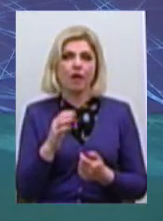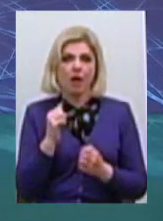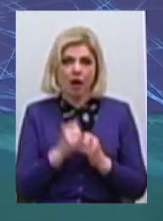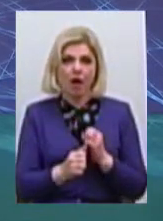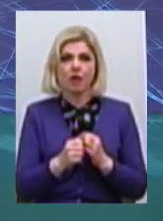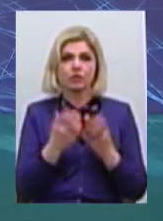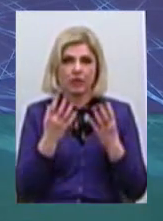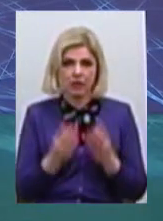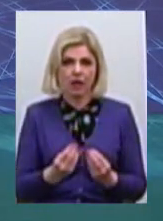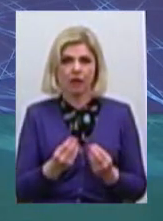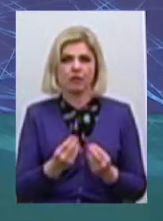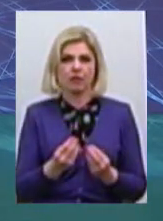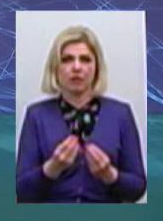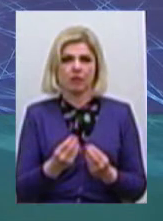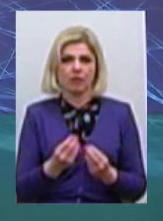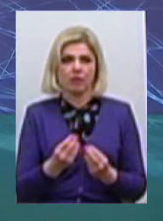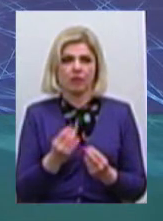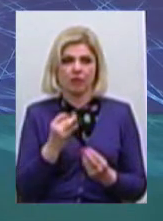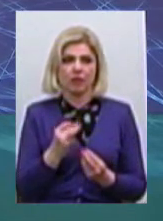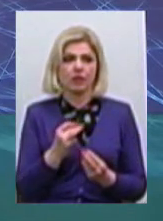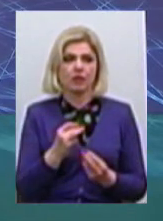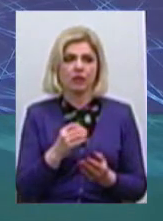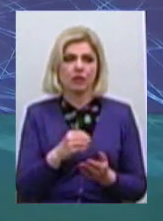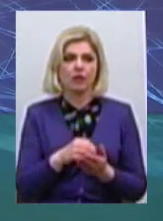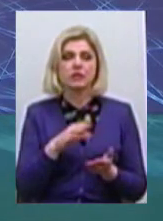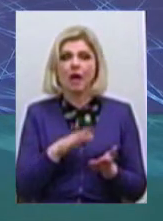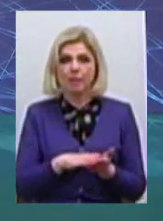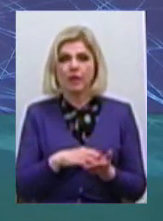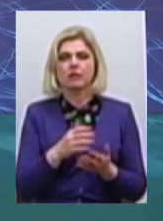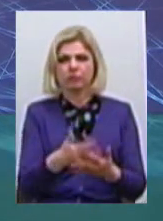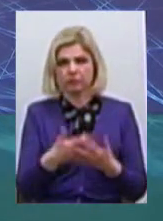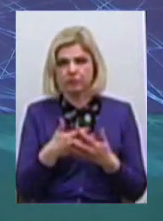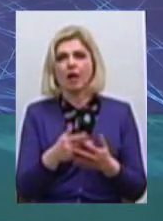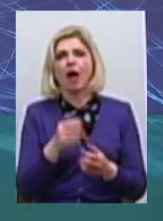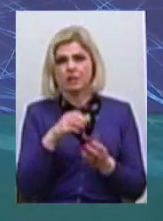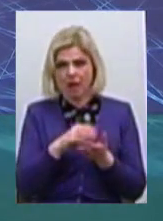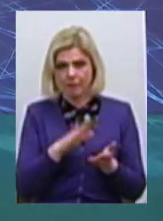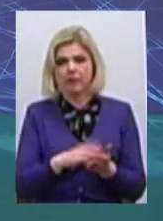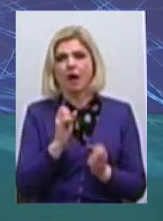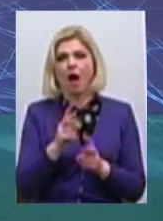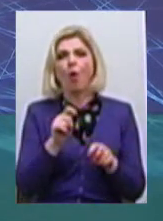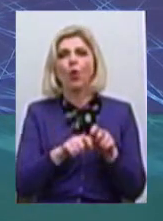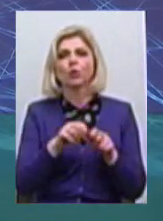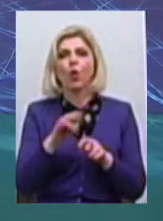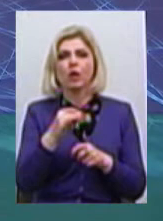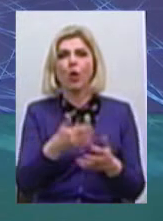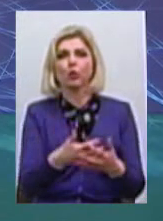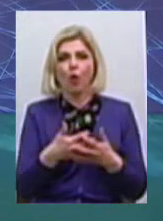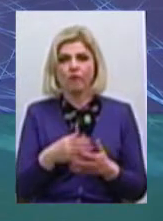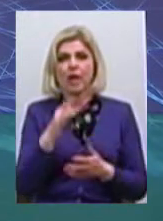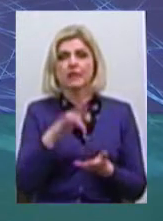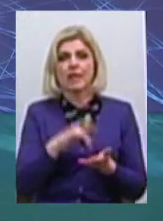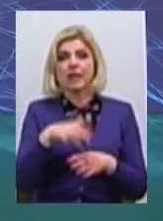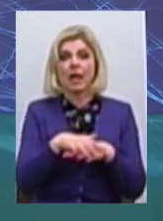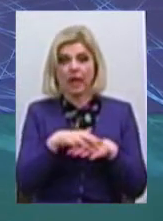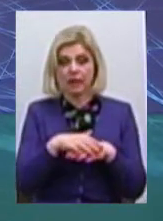божий день. И записывают это как контрольный лов. На центральном рынке в море рыбы